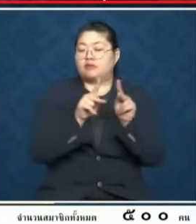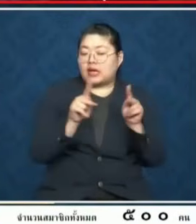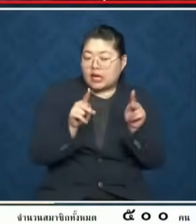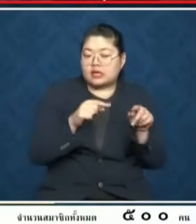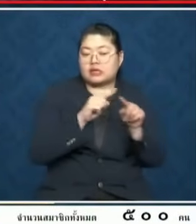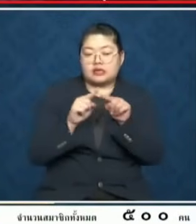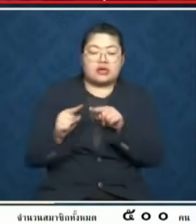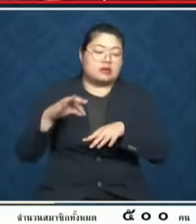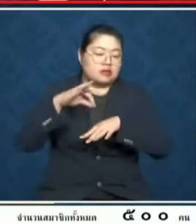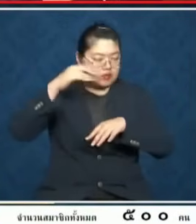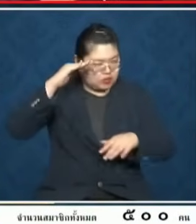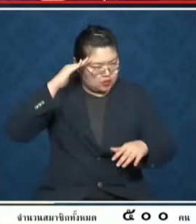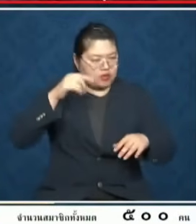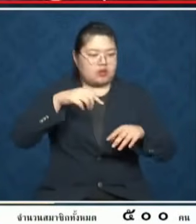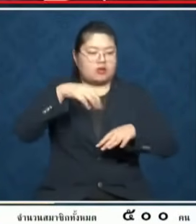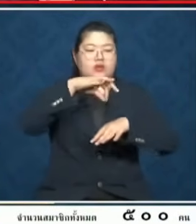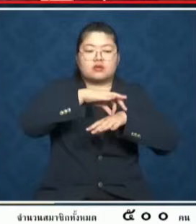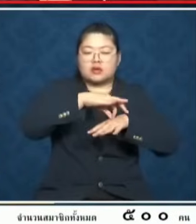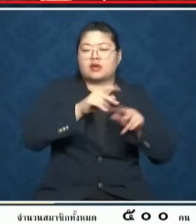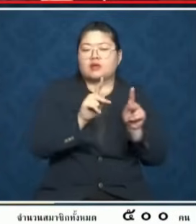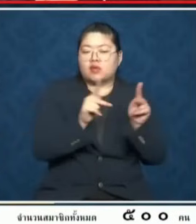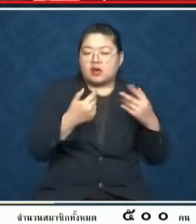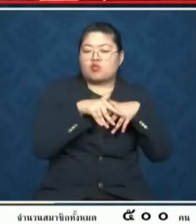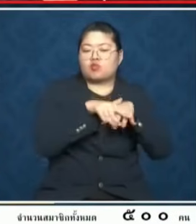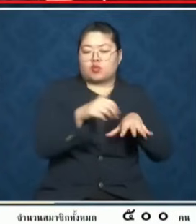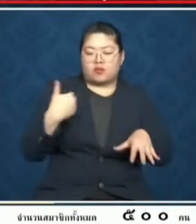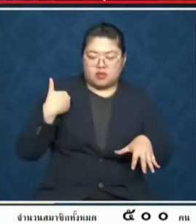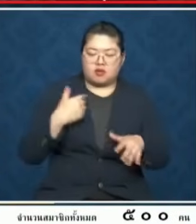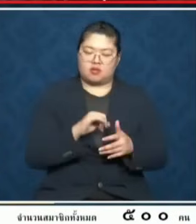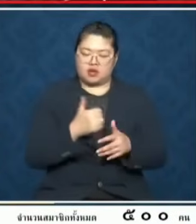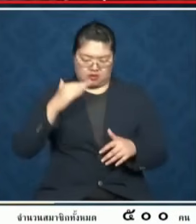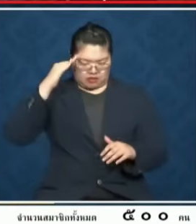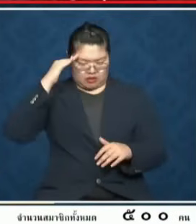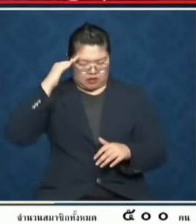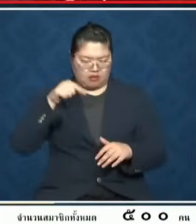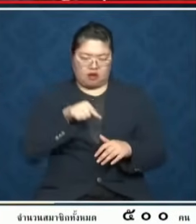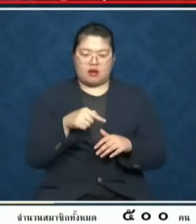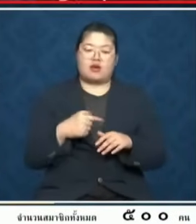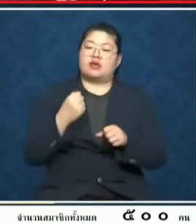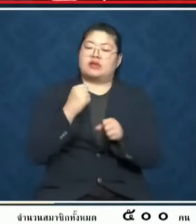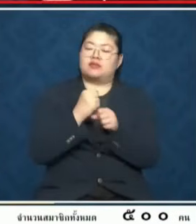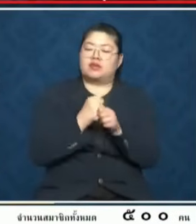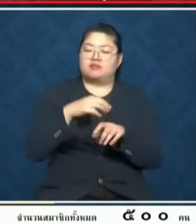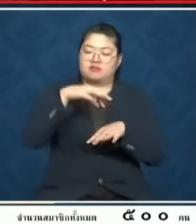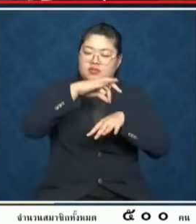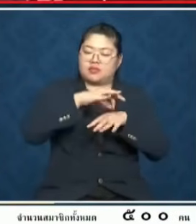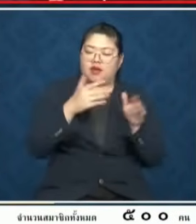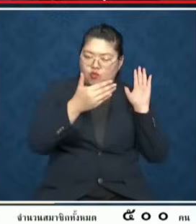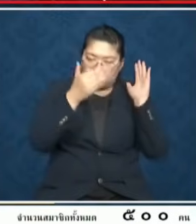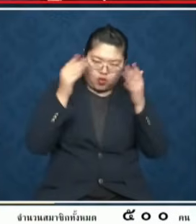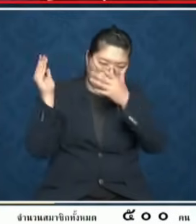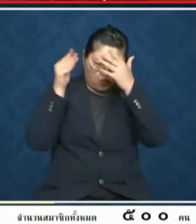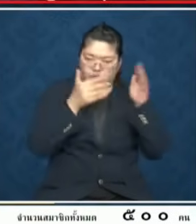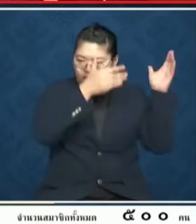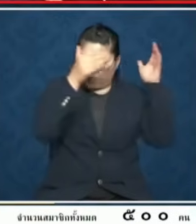ไปนั่งเป็นกรรมการด้วยแล้วนายทหารบางรายค่ะก็ยังไปนั่งเป็นบอร์ดหลายแห่งในเวลาเดียวกันหลายคนสวม